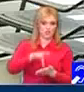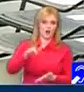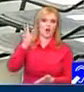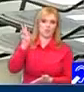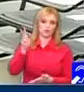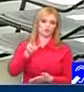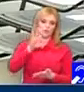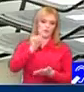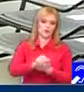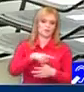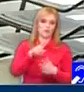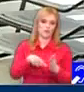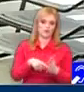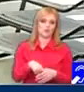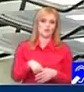în decurs de